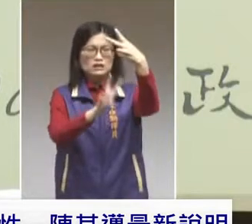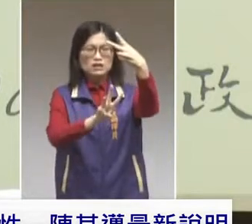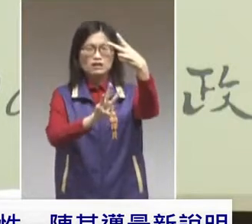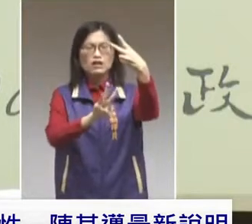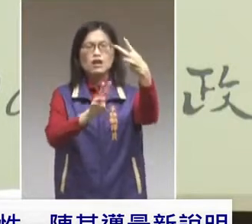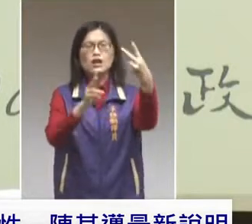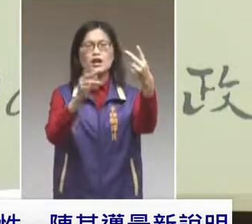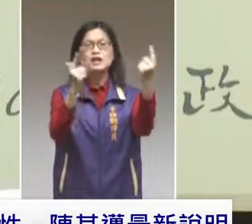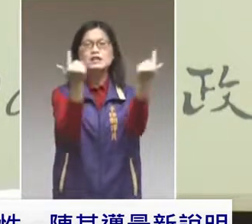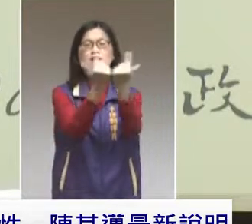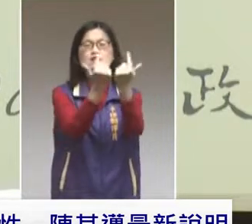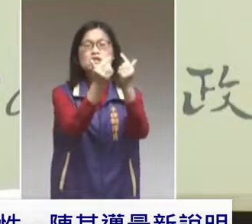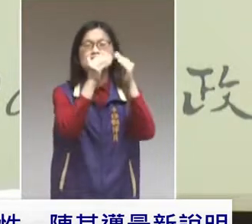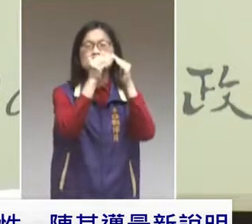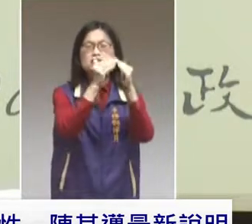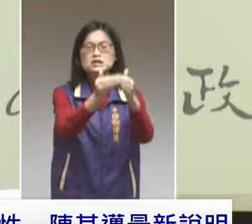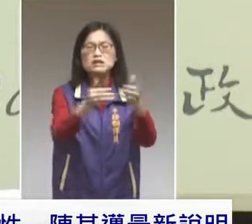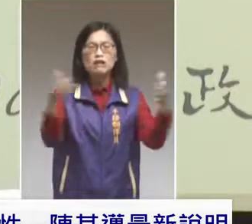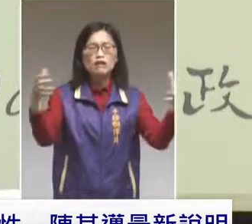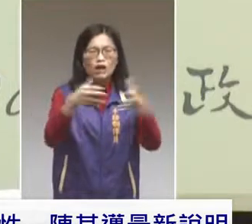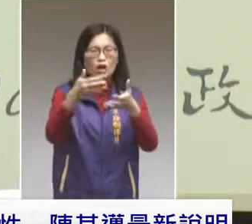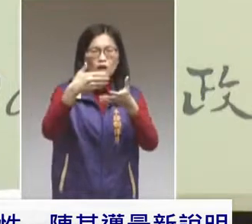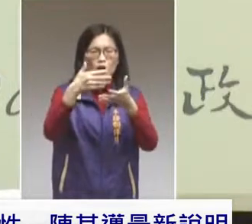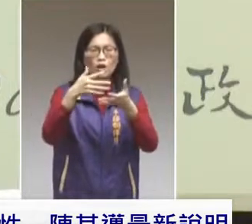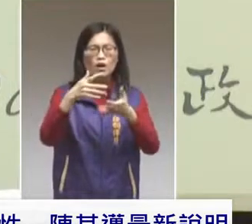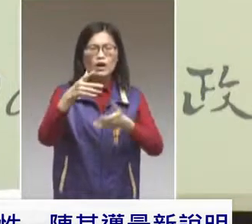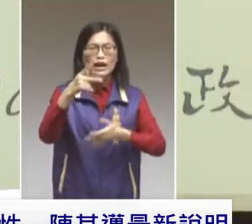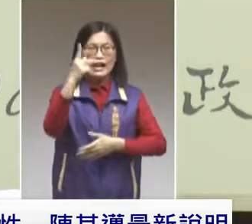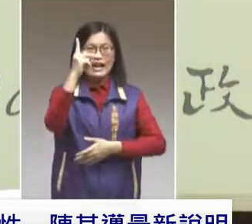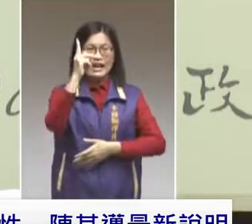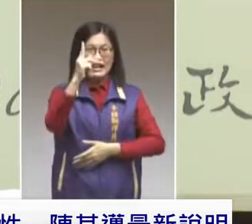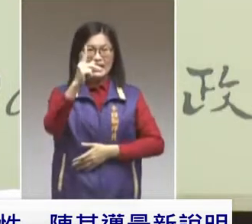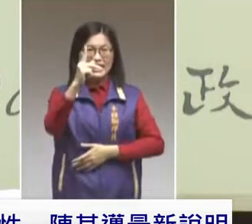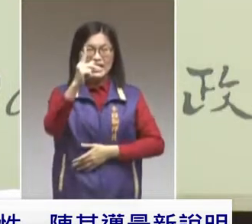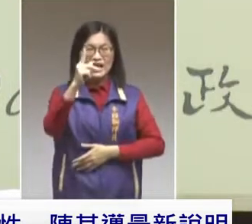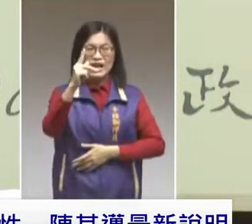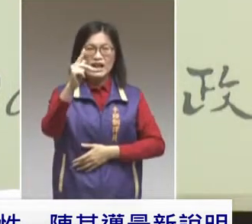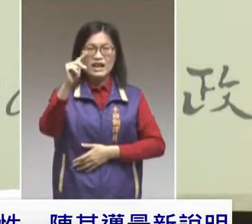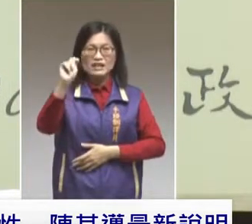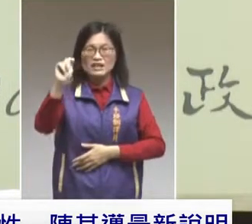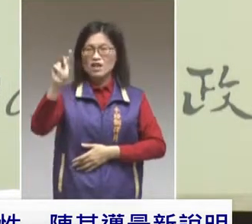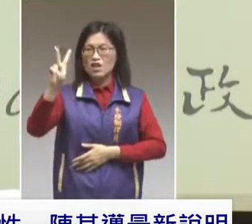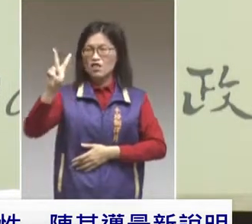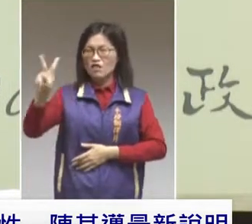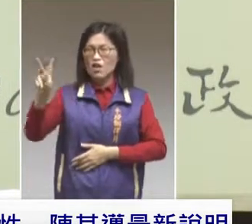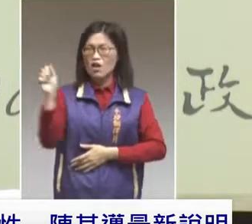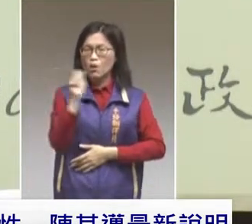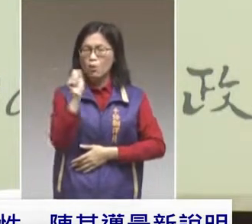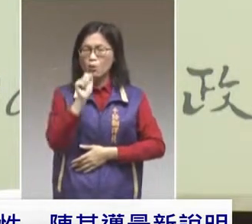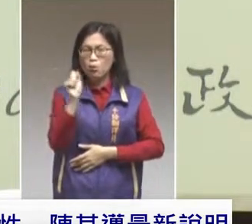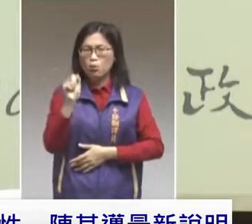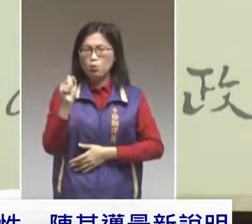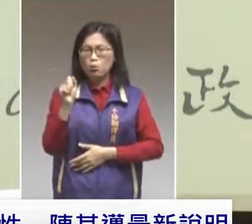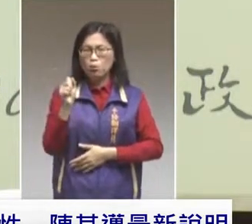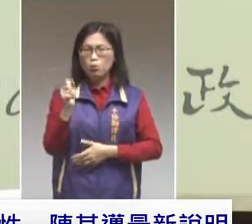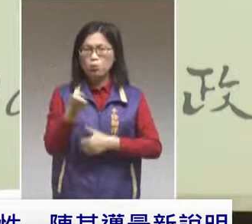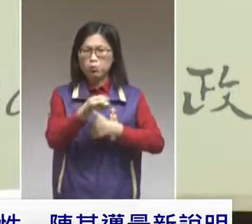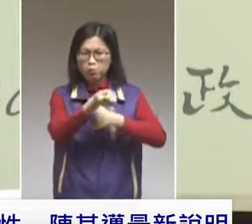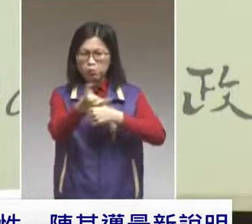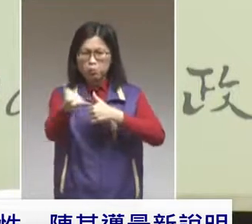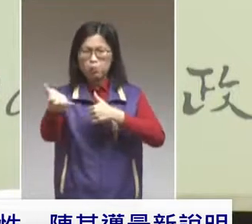生在2月13号台北市的聚餐跟这个 KTV 的这